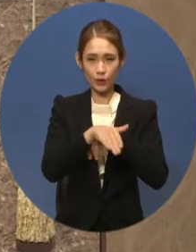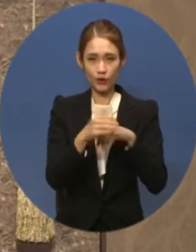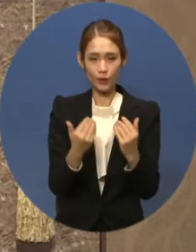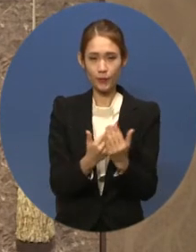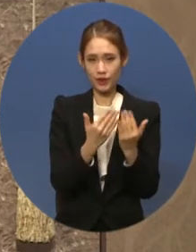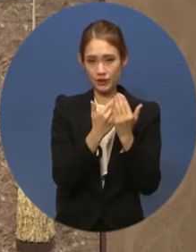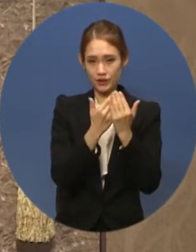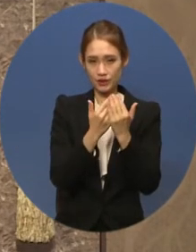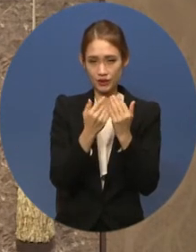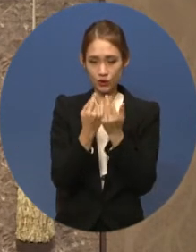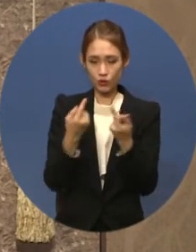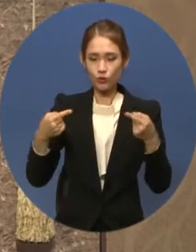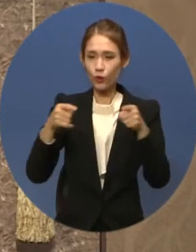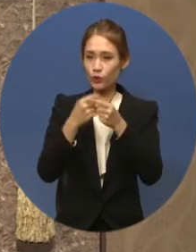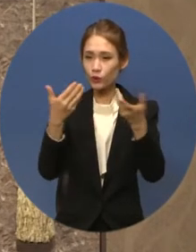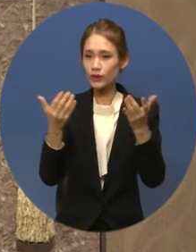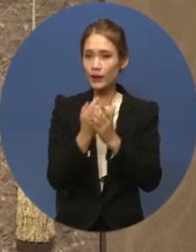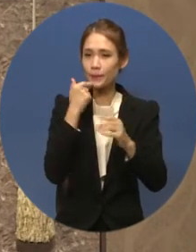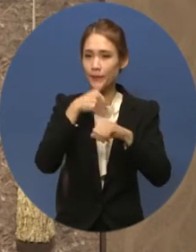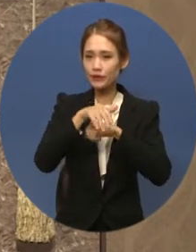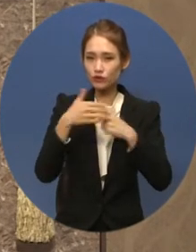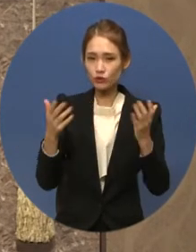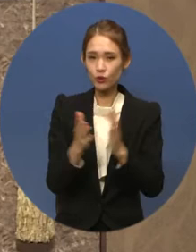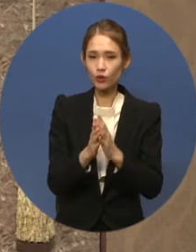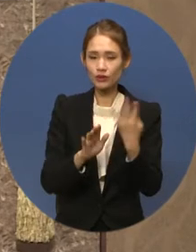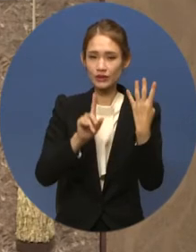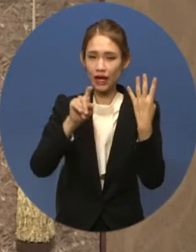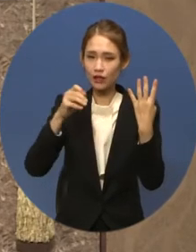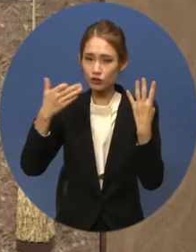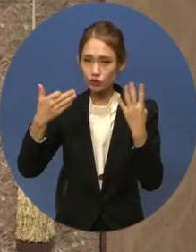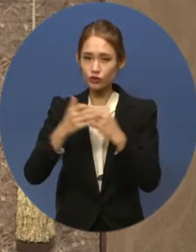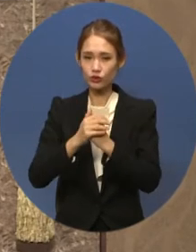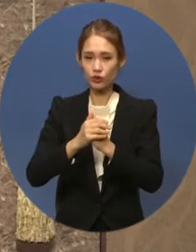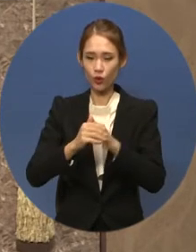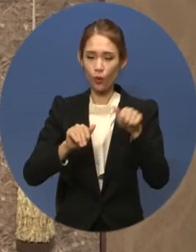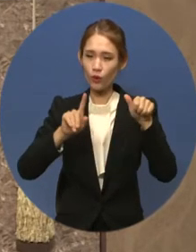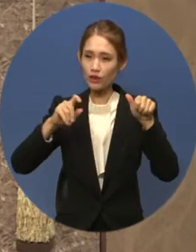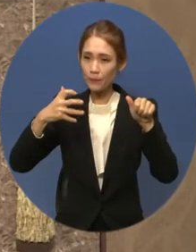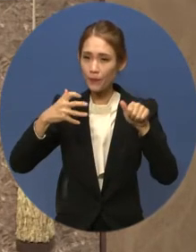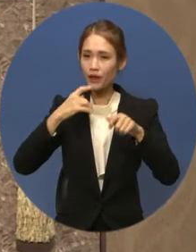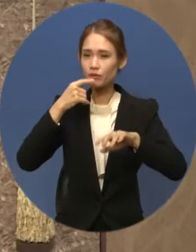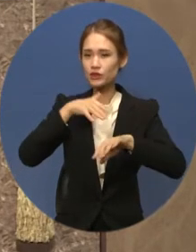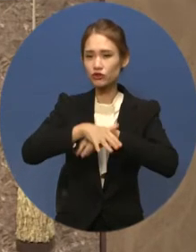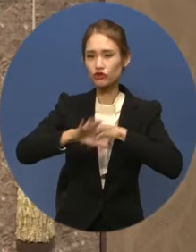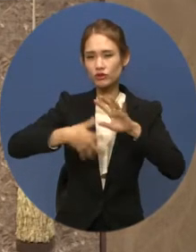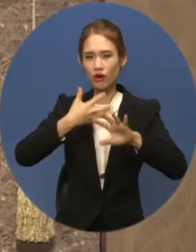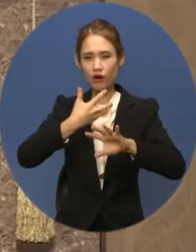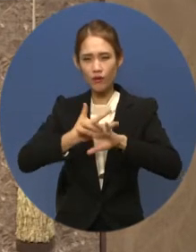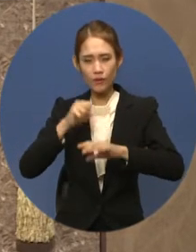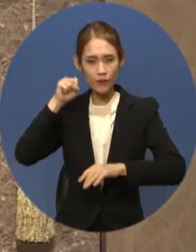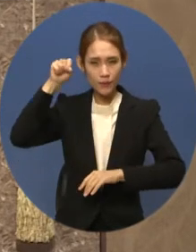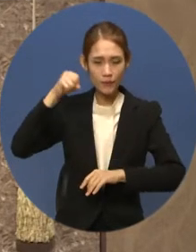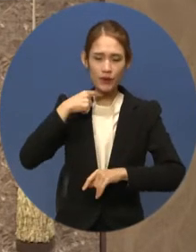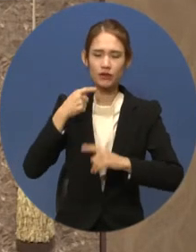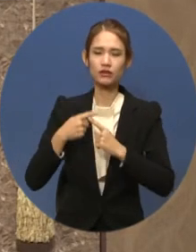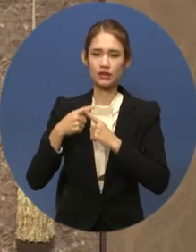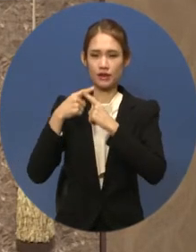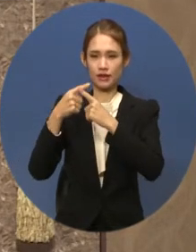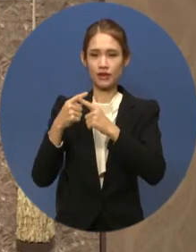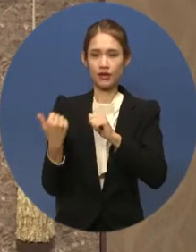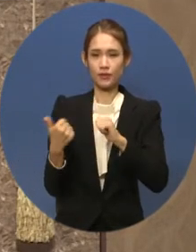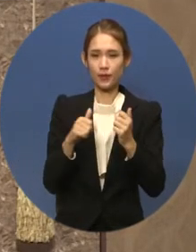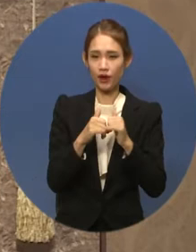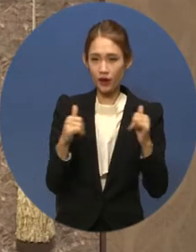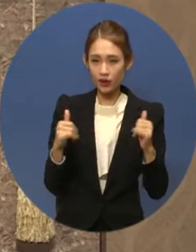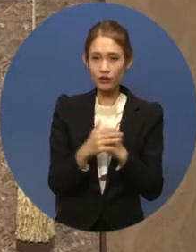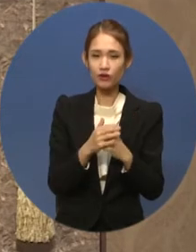4 의 발전을 위해서 4.19 때 또 1발 5.18 된 때에 희생하신 민주 유공자 군도 저희가 국가 이검